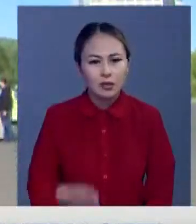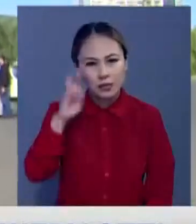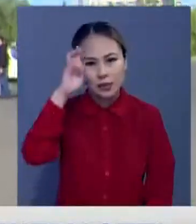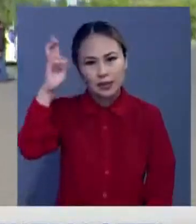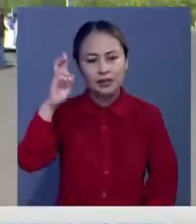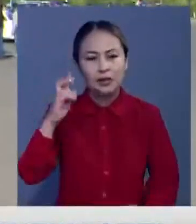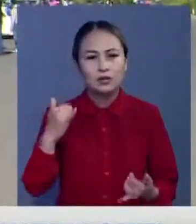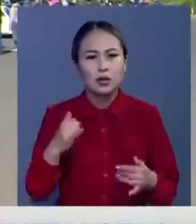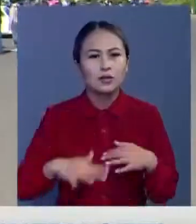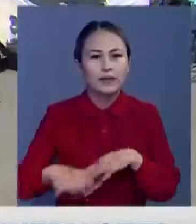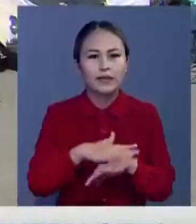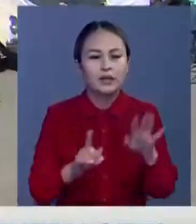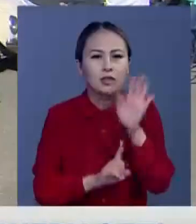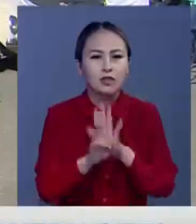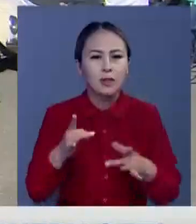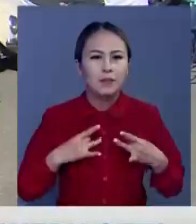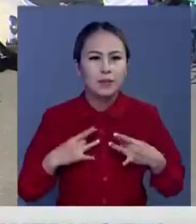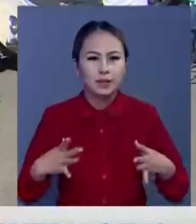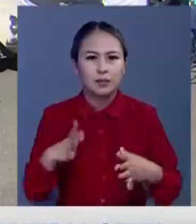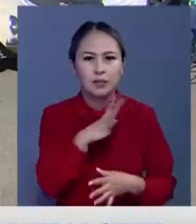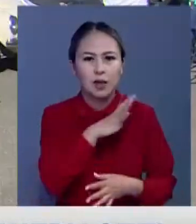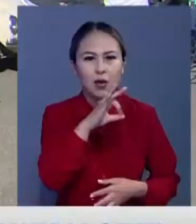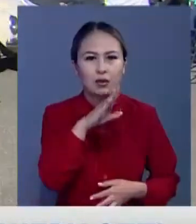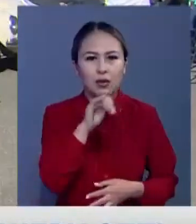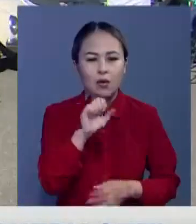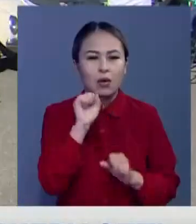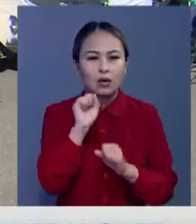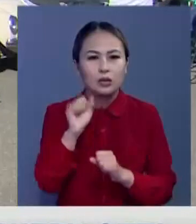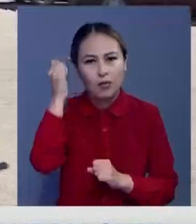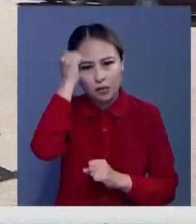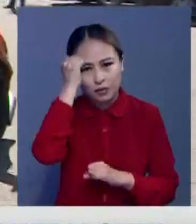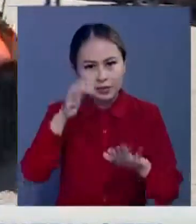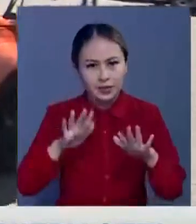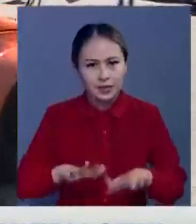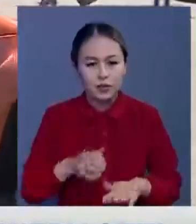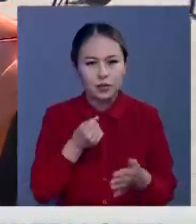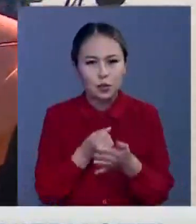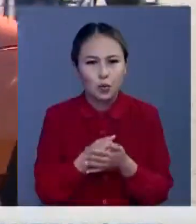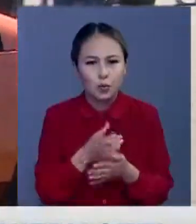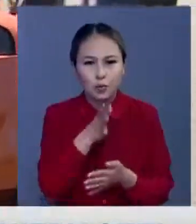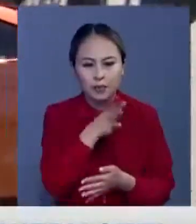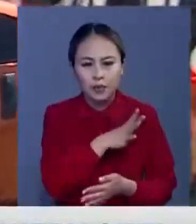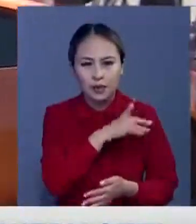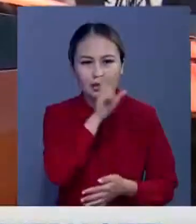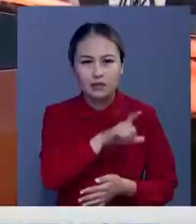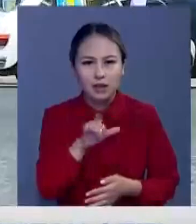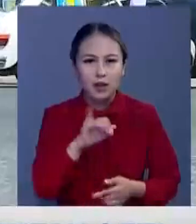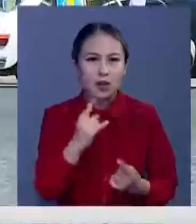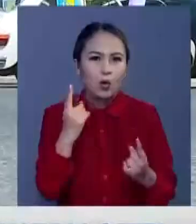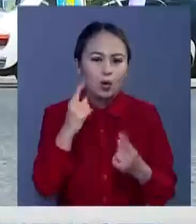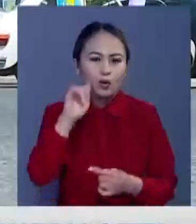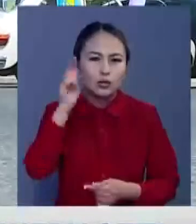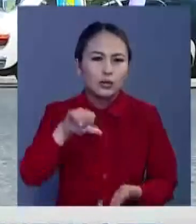Мемлекеттік рәміздер алаңынан бастау алған мерекелік керуен отан қорғаушылары монументіне дейін жүріп өтті. Сондай-ақ волонтерлер Ұлы